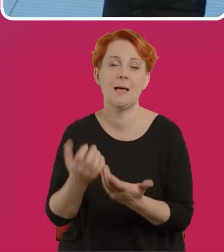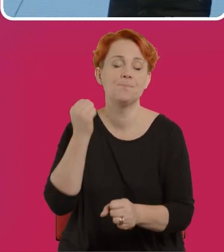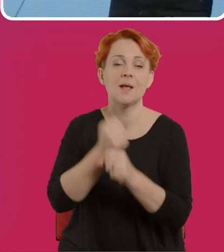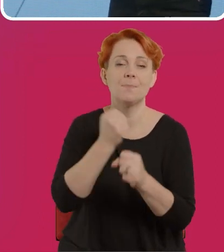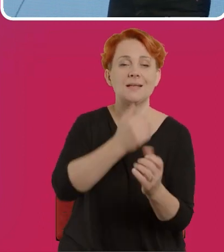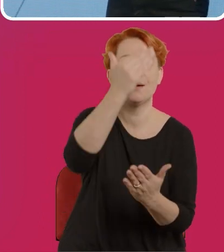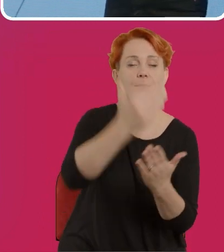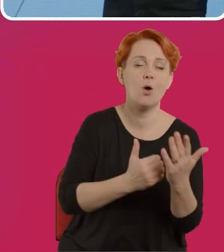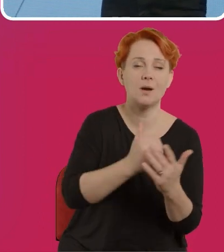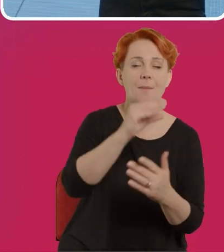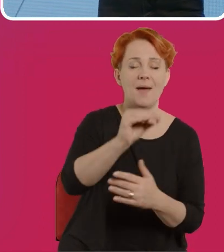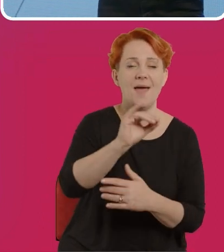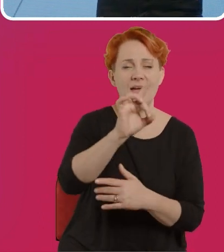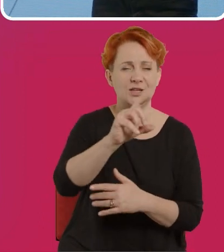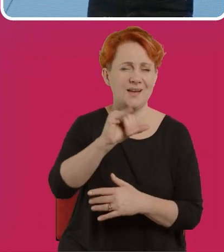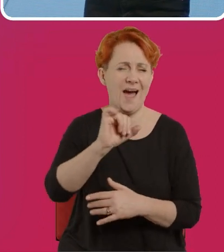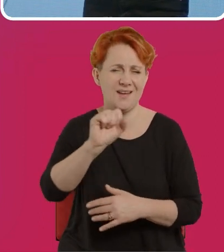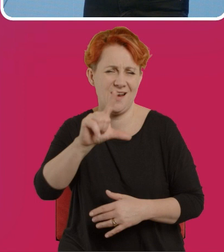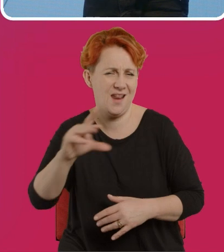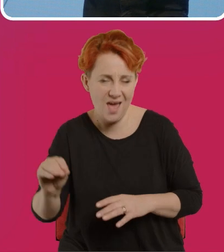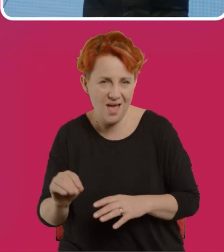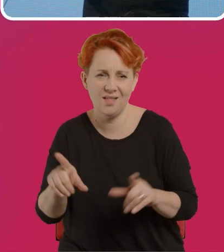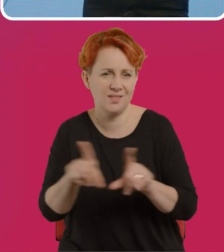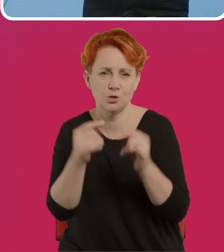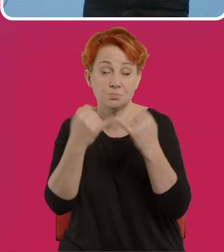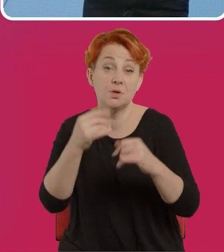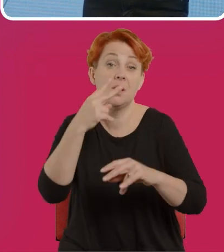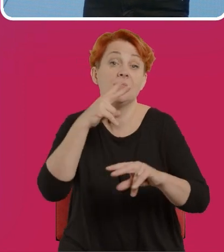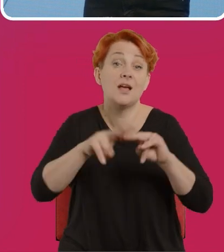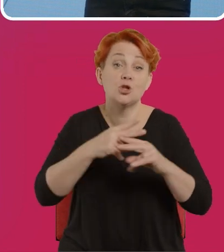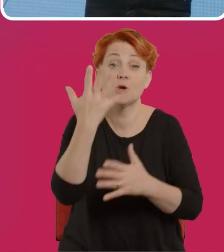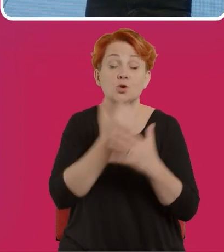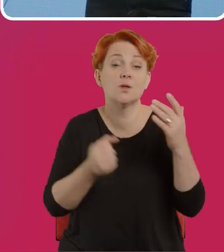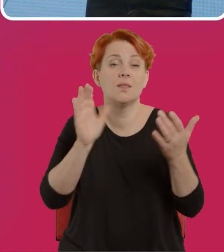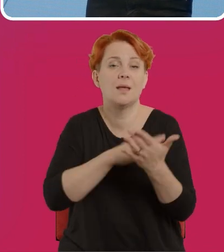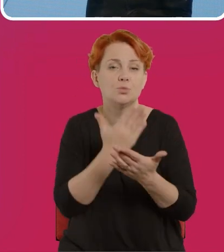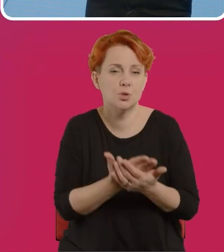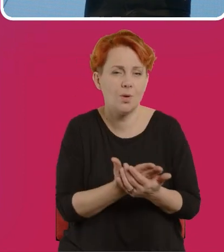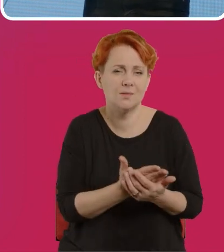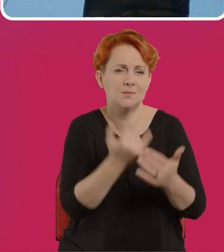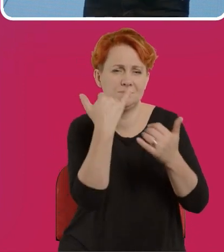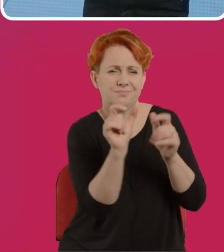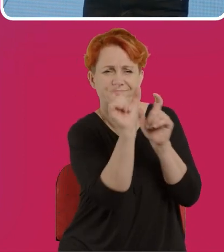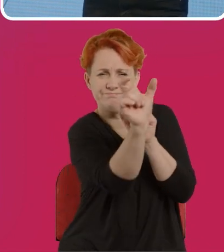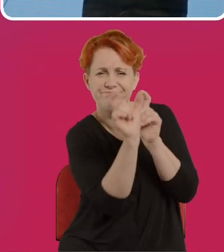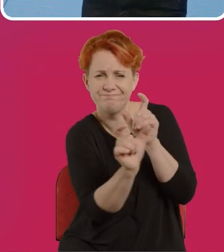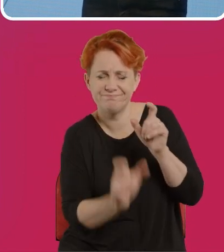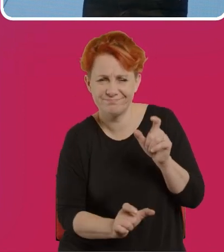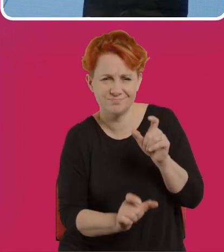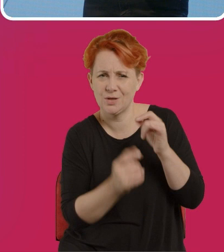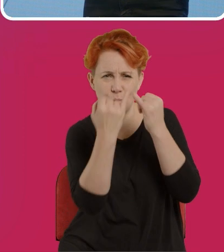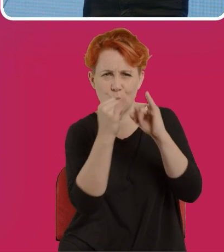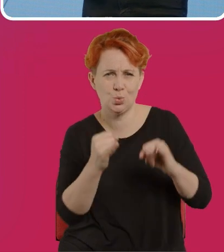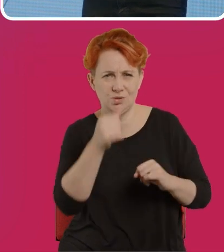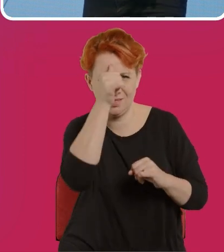w jakimkolwiek innym systemie i będę korzystać z takich narzędzi, jak w moim przypadku, na przykład to jest Jira i Confluence, w waszym przypadku może być coś